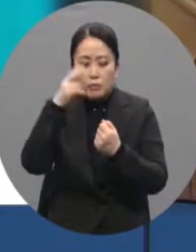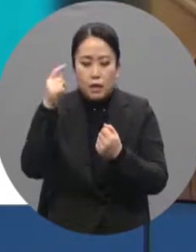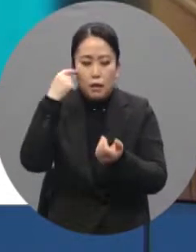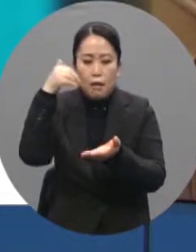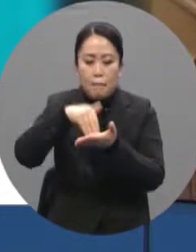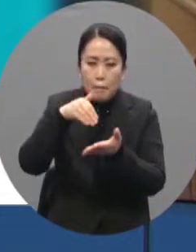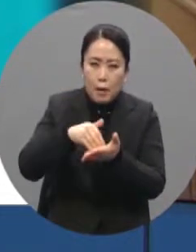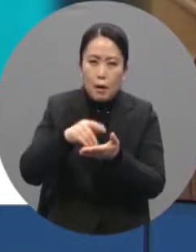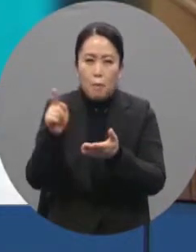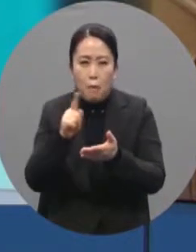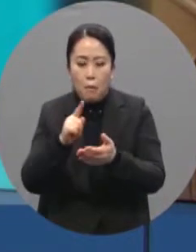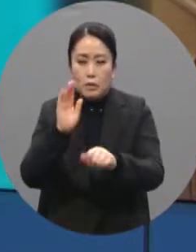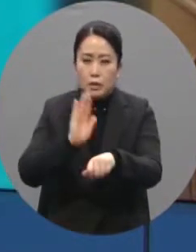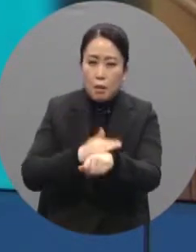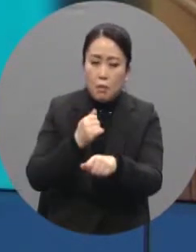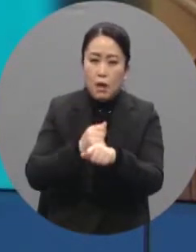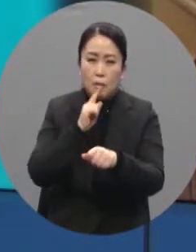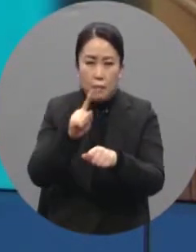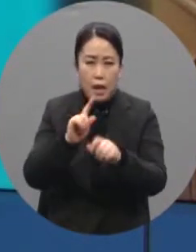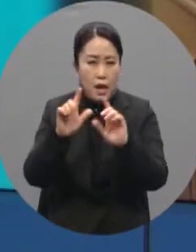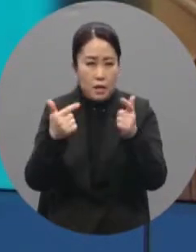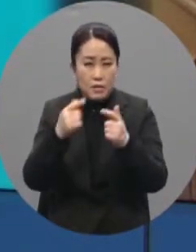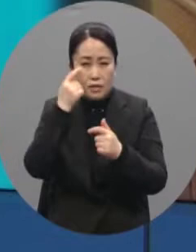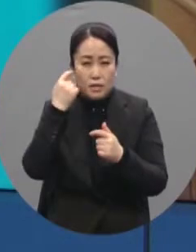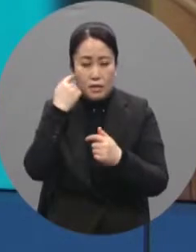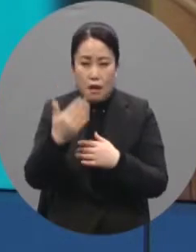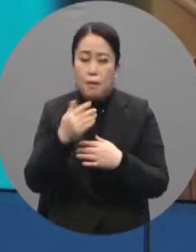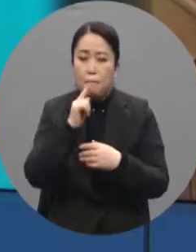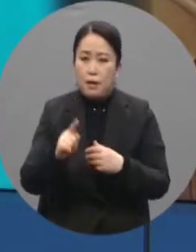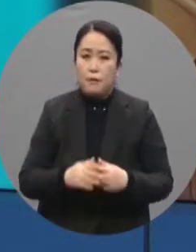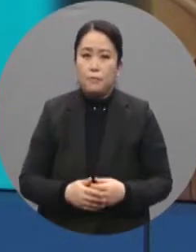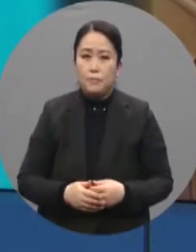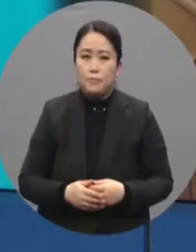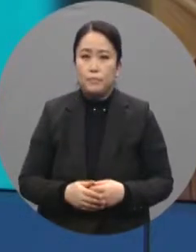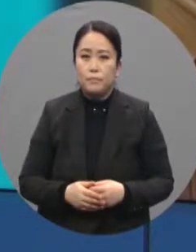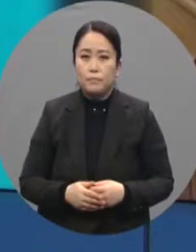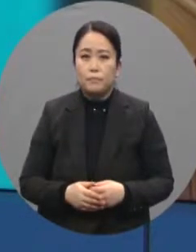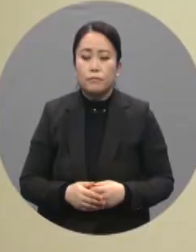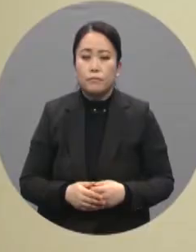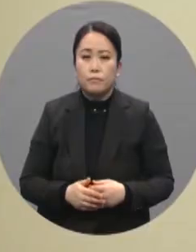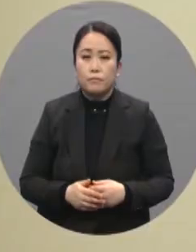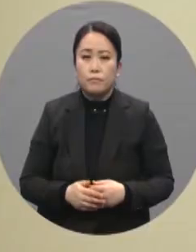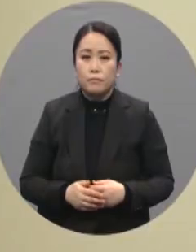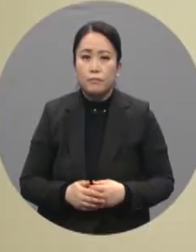기한은 3번이나 연장됐습니다. 김윤아 기자입니다.